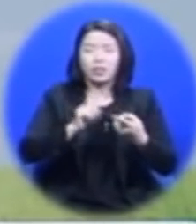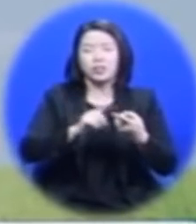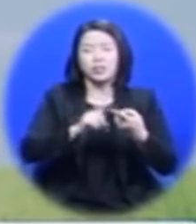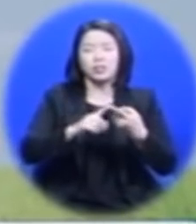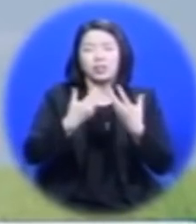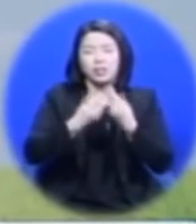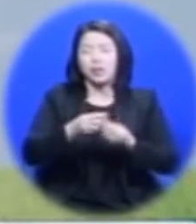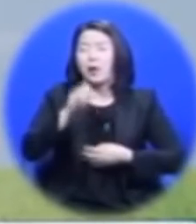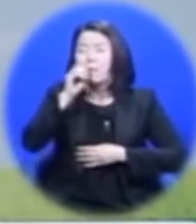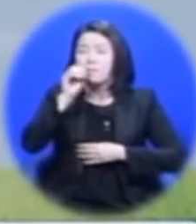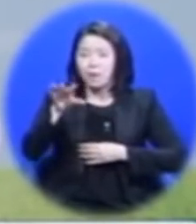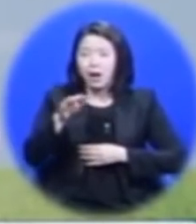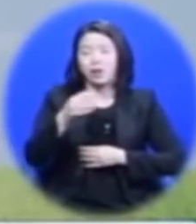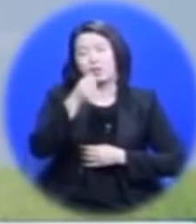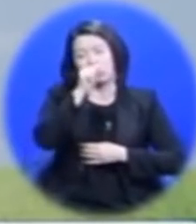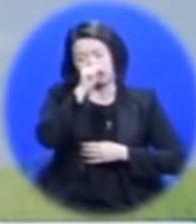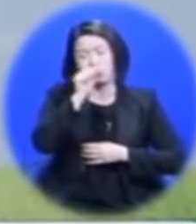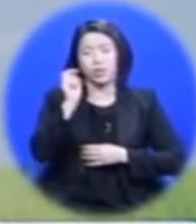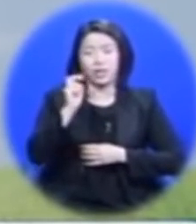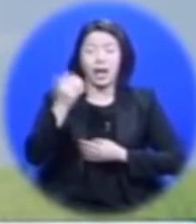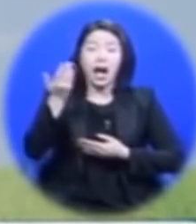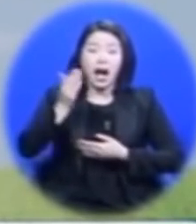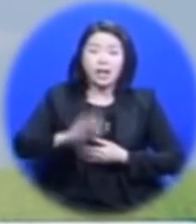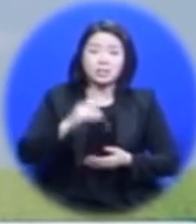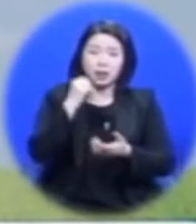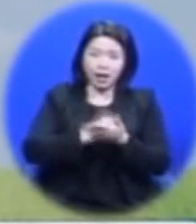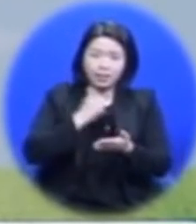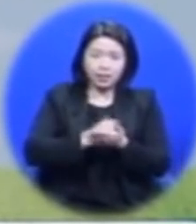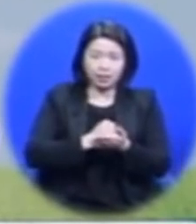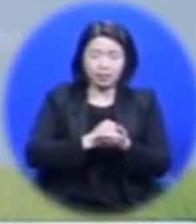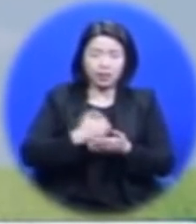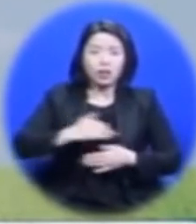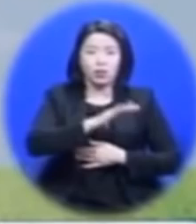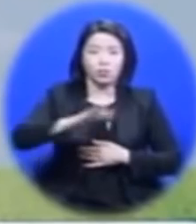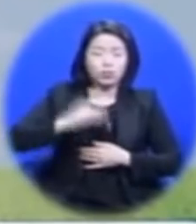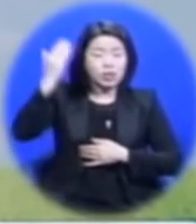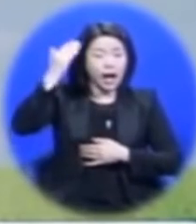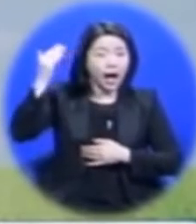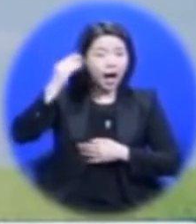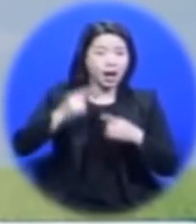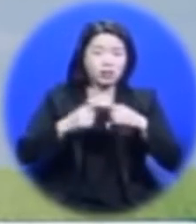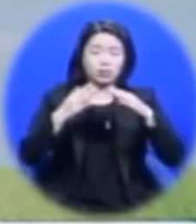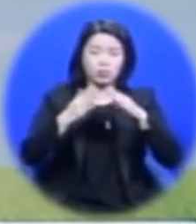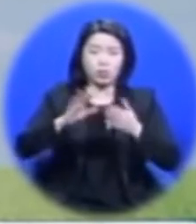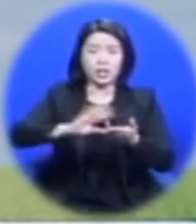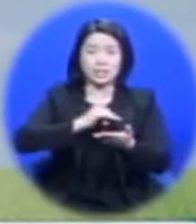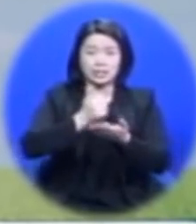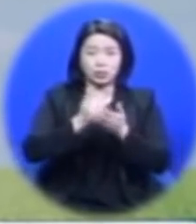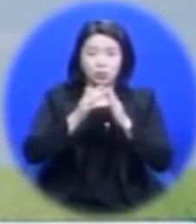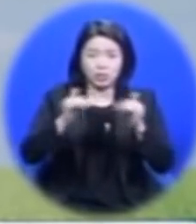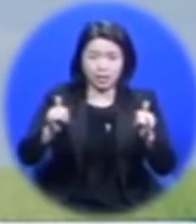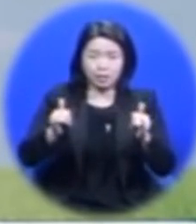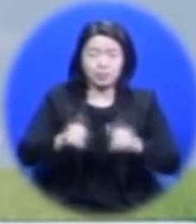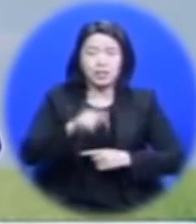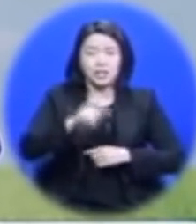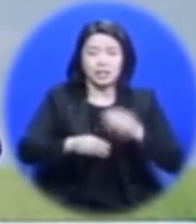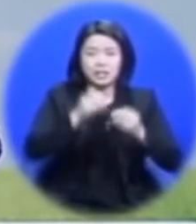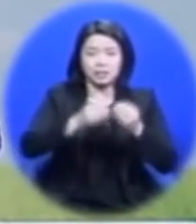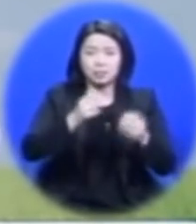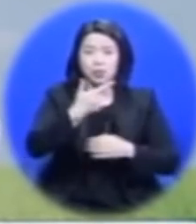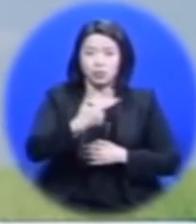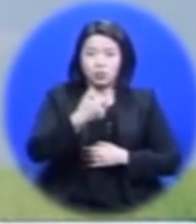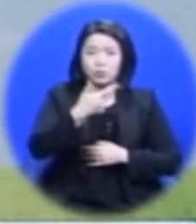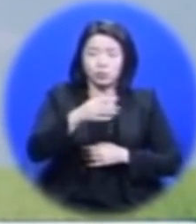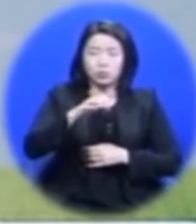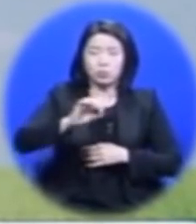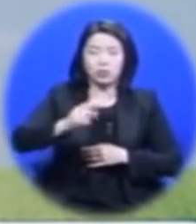얼마나 좋을까요? 그러나 안타깝게도 지금 우리 한국교회 그리스도인들은 이 시편 66편이